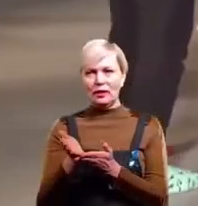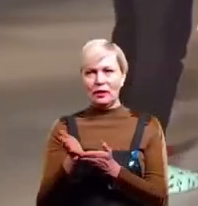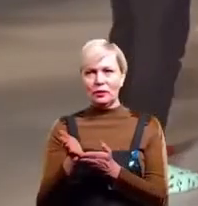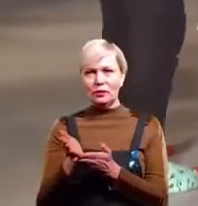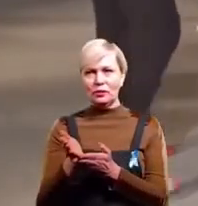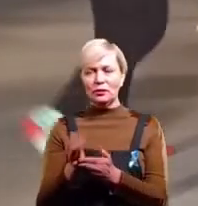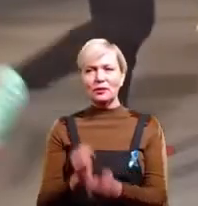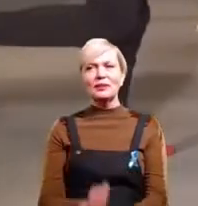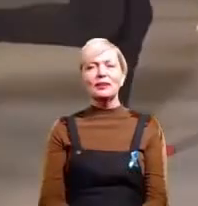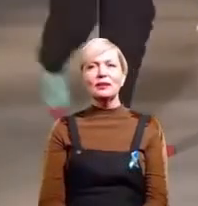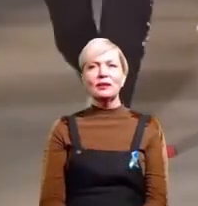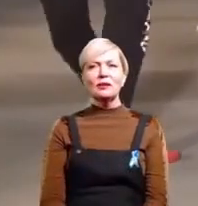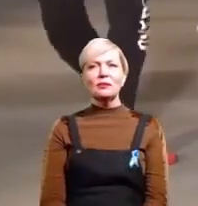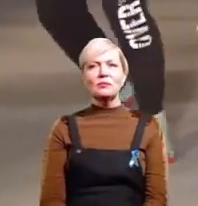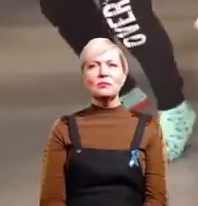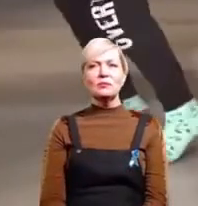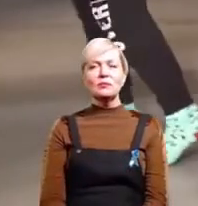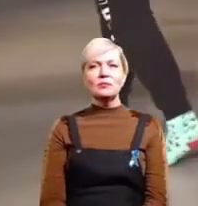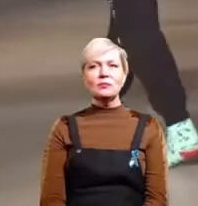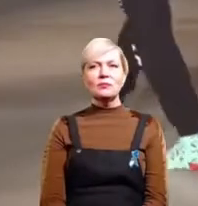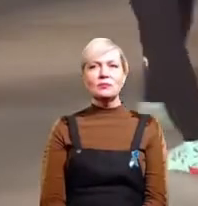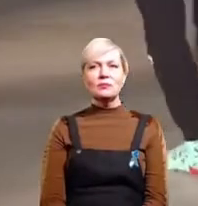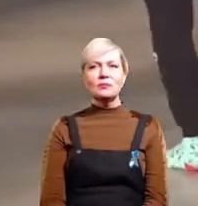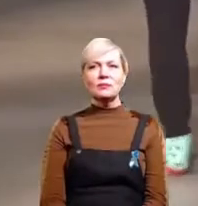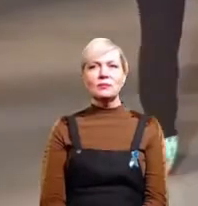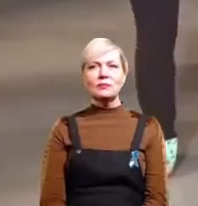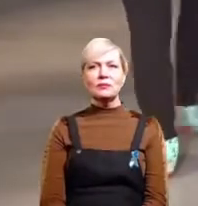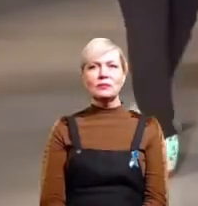Сюда. Сюда. К ним.